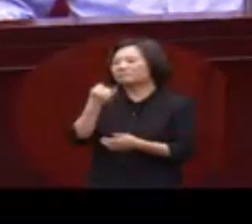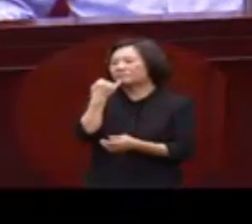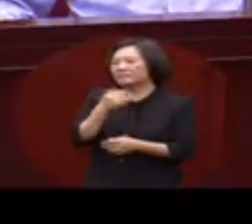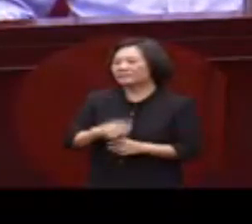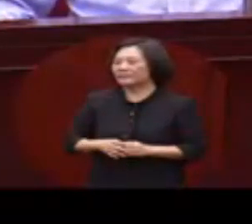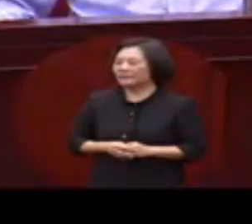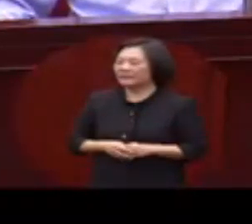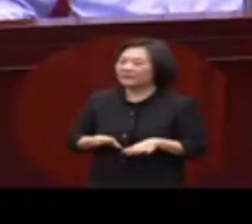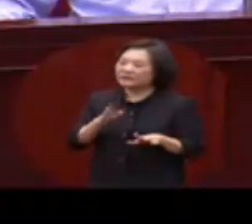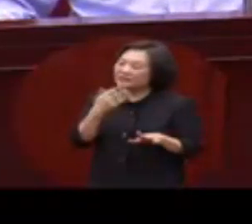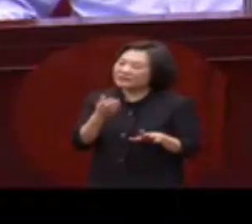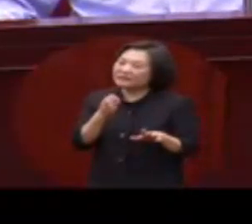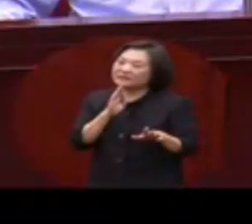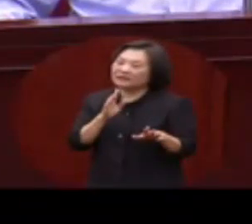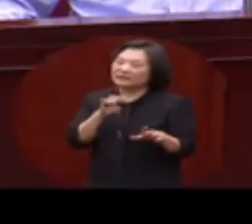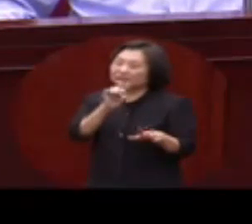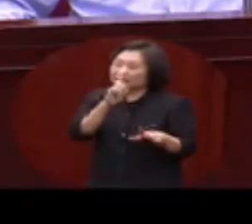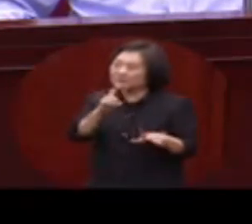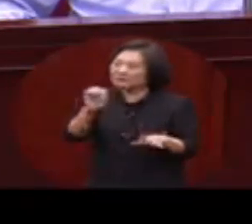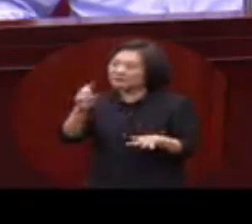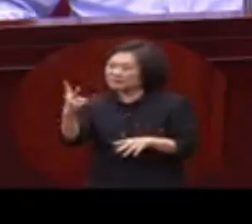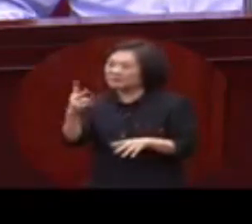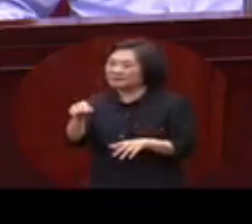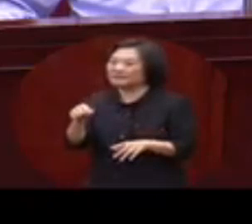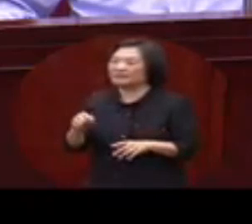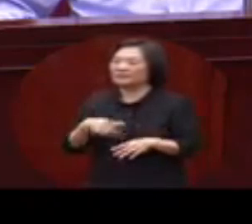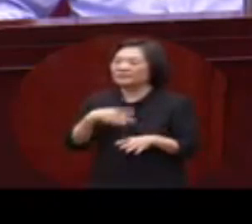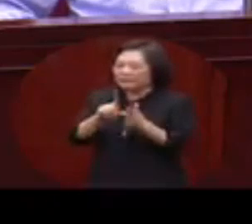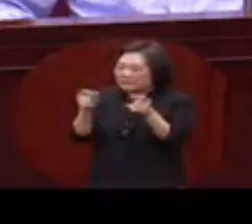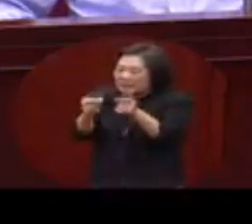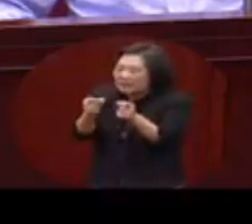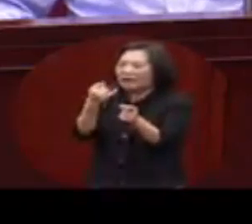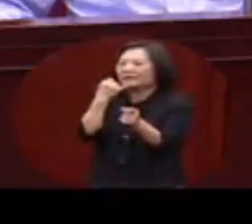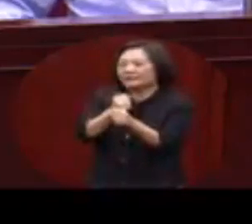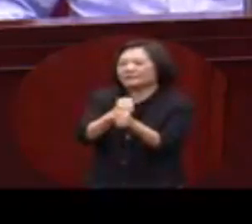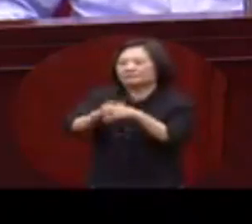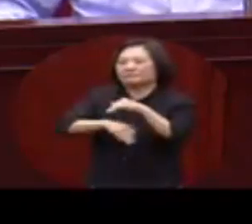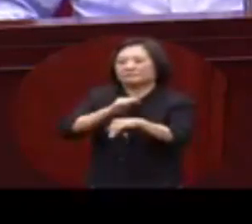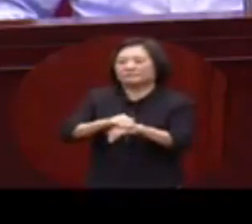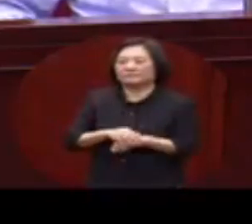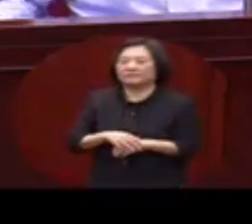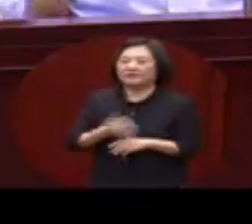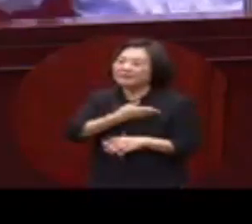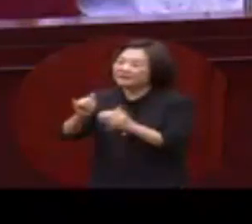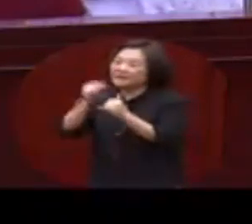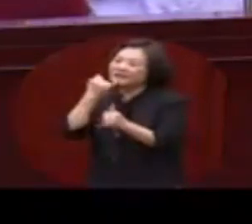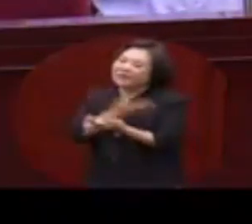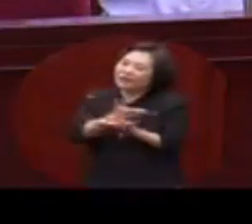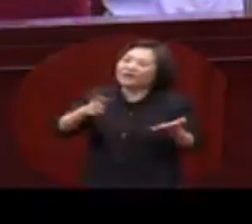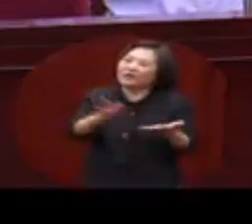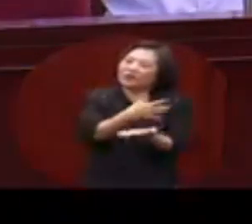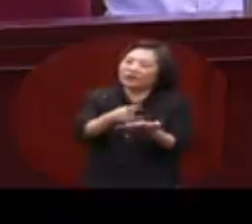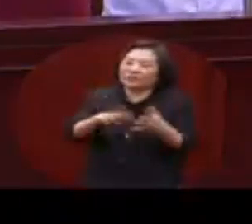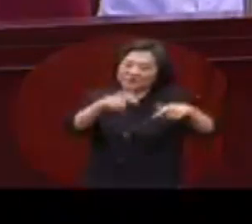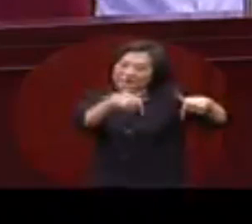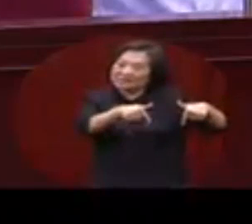这个E1 E2我们希望在最短的时间把围篱拆掉，那个绿地可以让市民去使用，这样的话我们整个那个西区门户